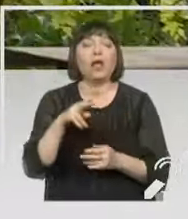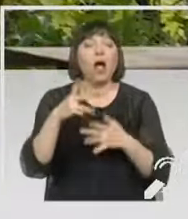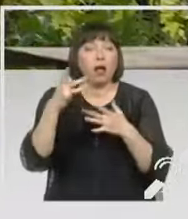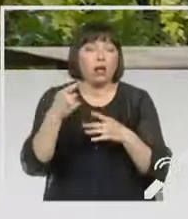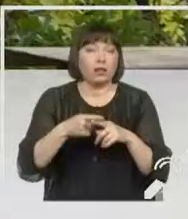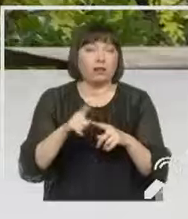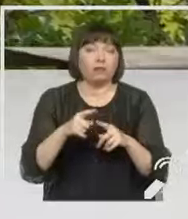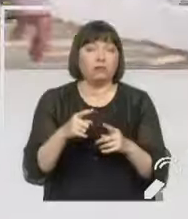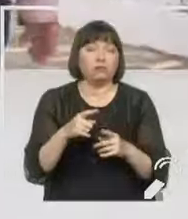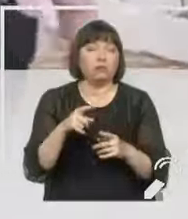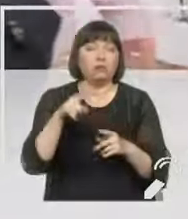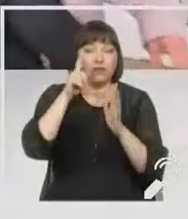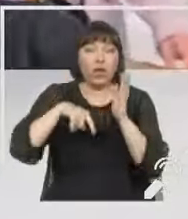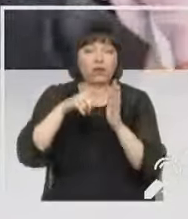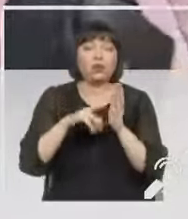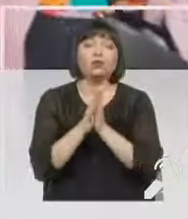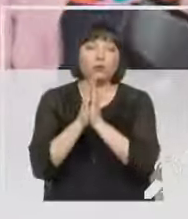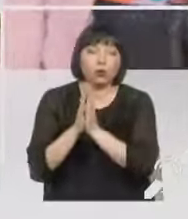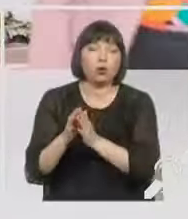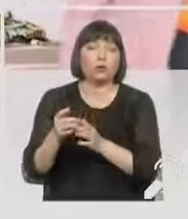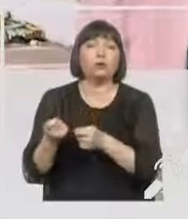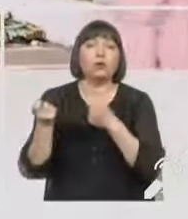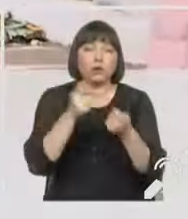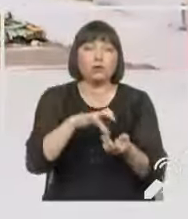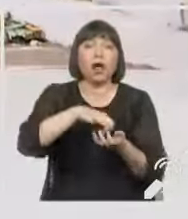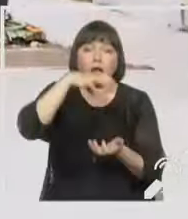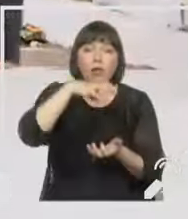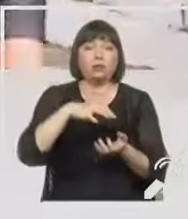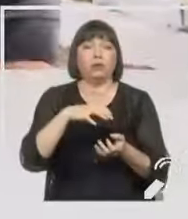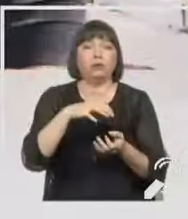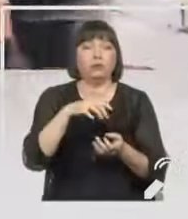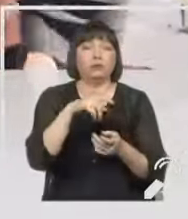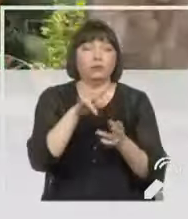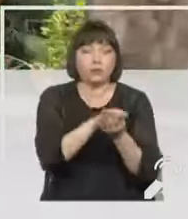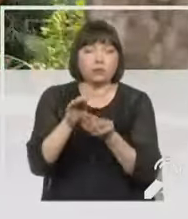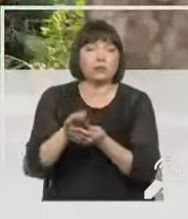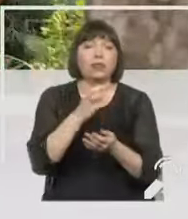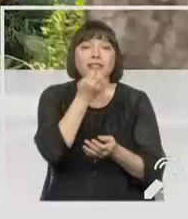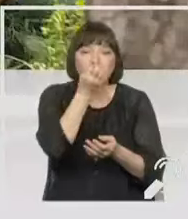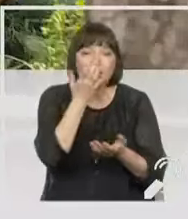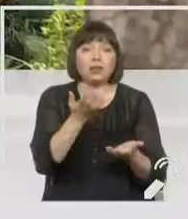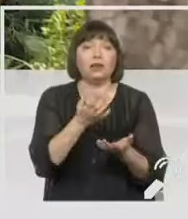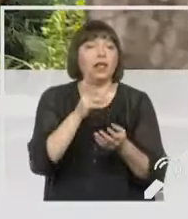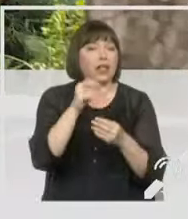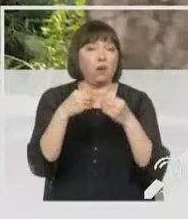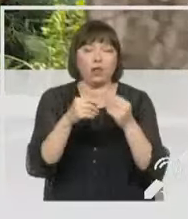Paștele propriu-zis. Credincioșii sunt rugați să aducă la morminte flori naturale și nu din plastic. Acestea sunt